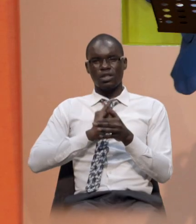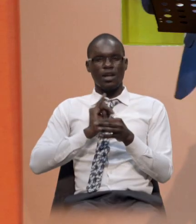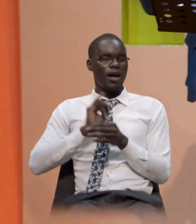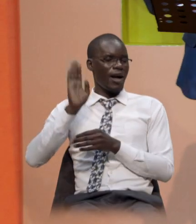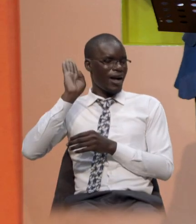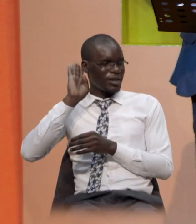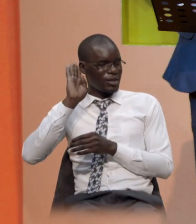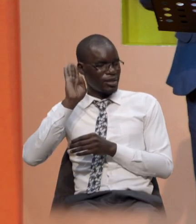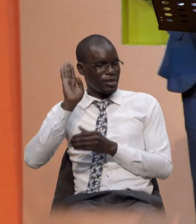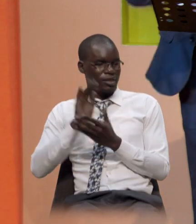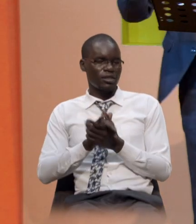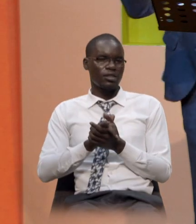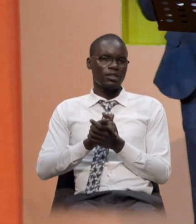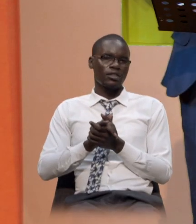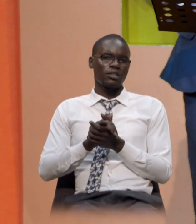nasikia